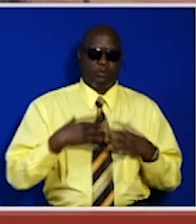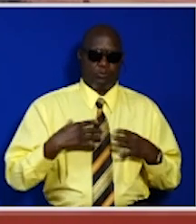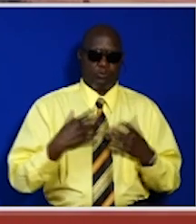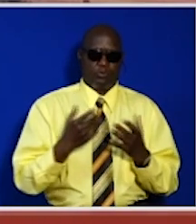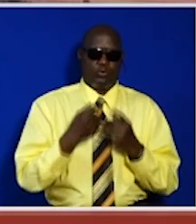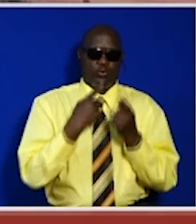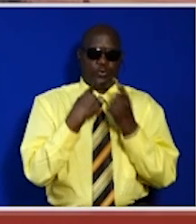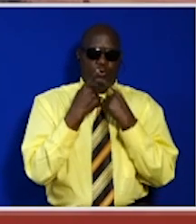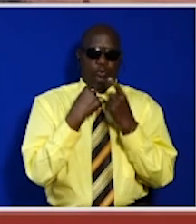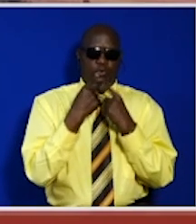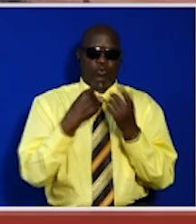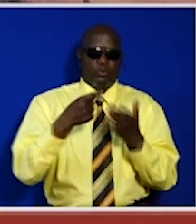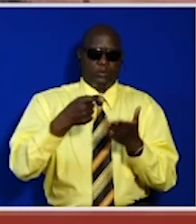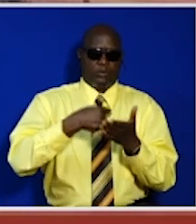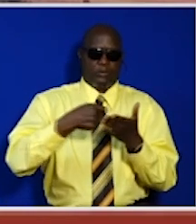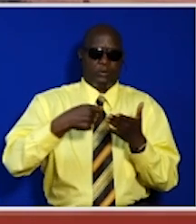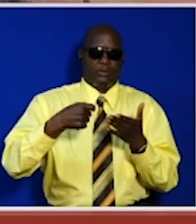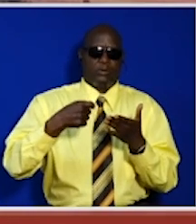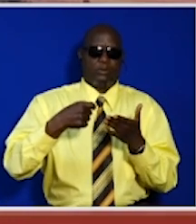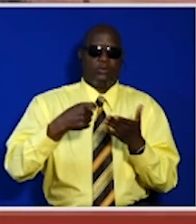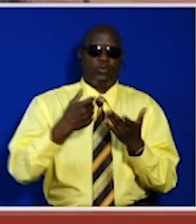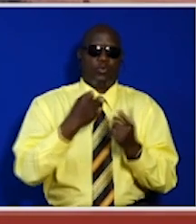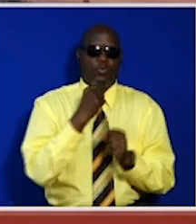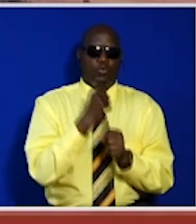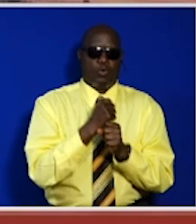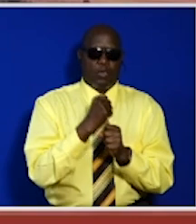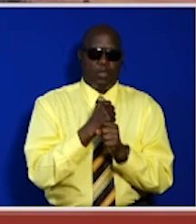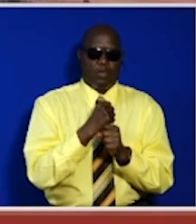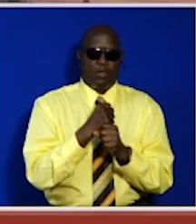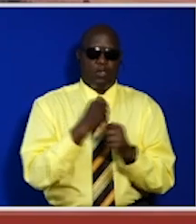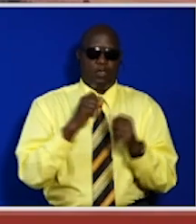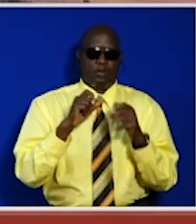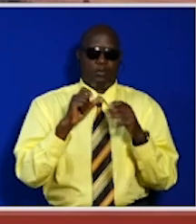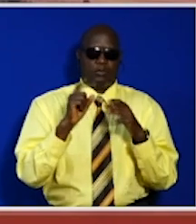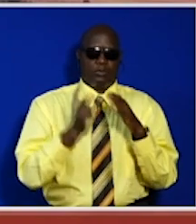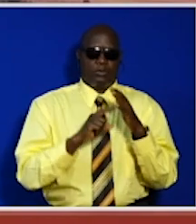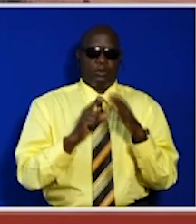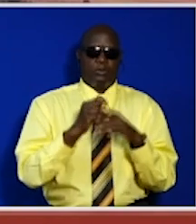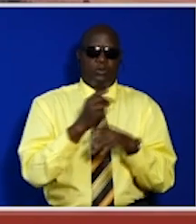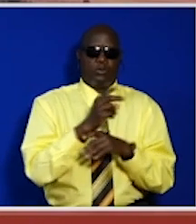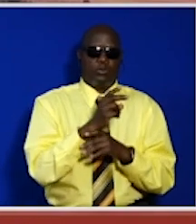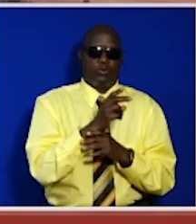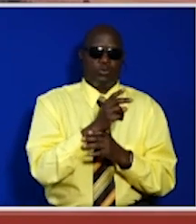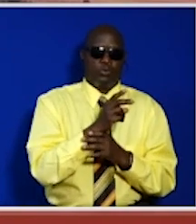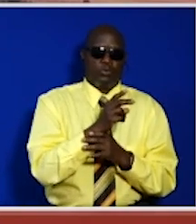wakati wa utiaji saini wa kandarasi za utendakazi wa wizara za mwaka